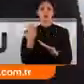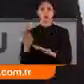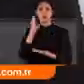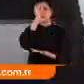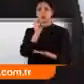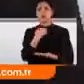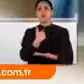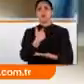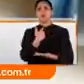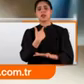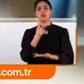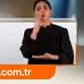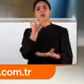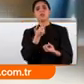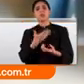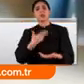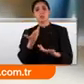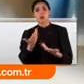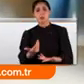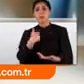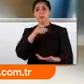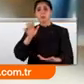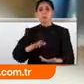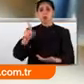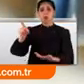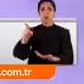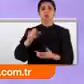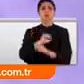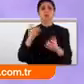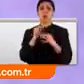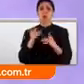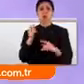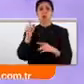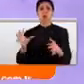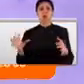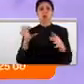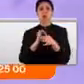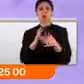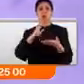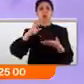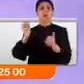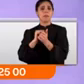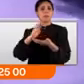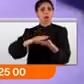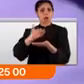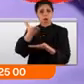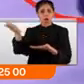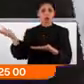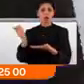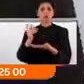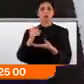günahını da almak istemiyorum ama benim oğlumu satışa da getirmiş olabilirler. Bununla alakalı da ben yanındaki arkadaşlarım da en iyi